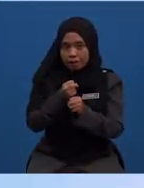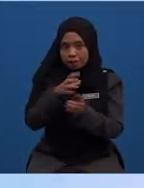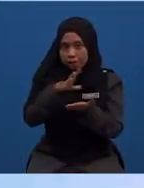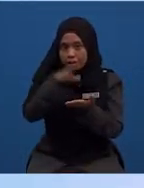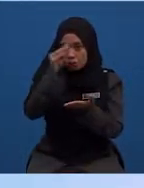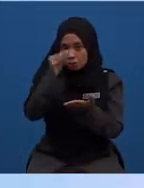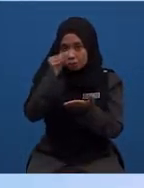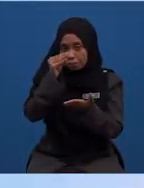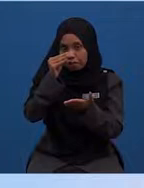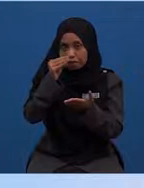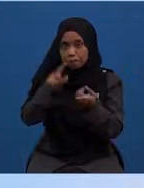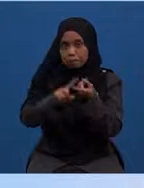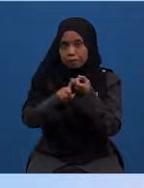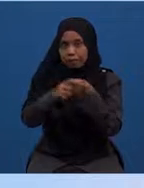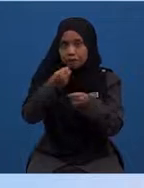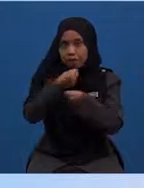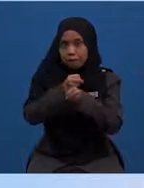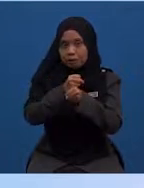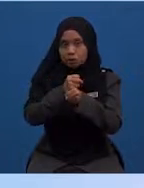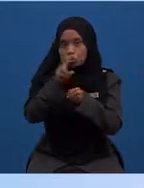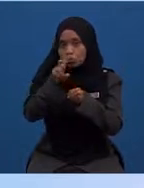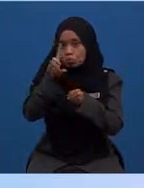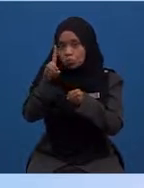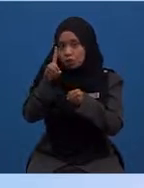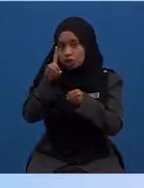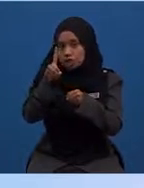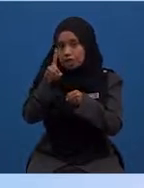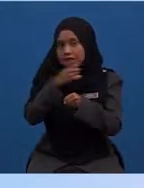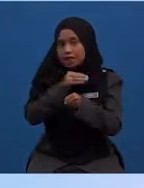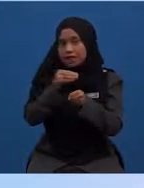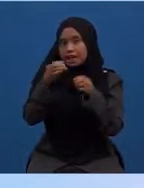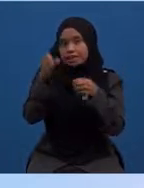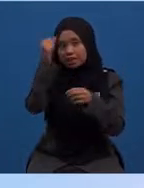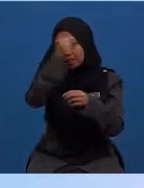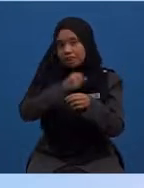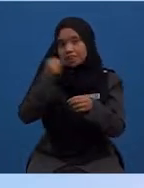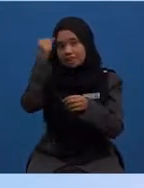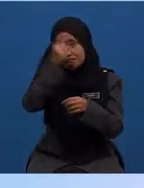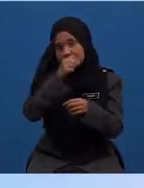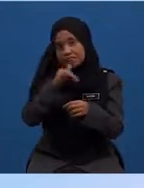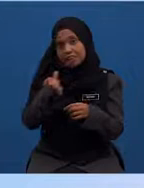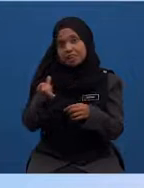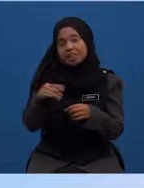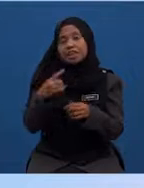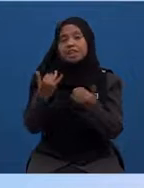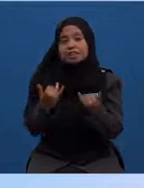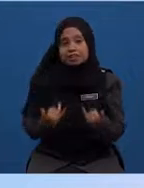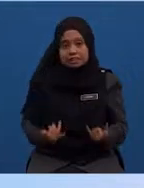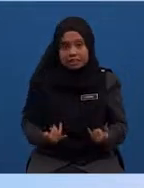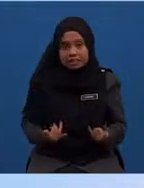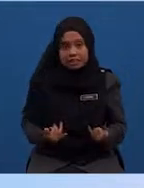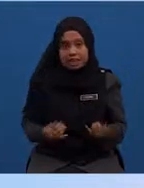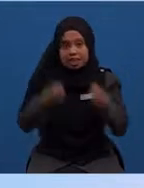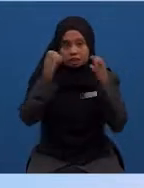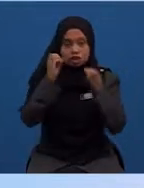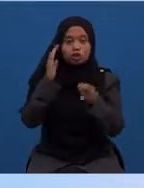maklumat berkenaan dengan bentuk dua dimensi dan ciri-cirinya. Kedua,